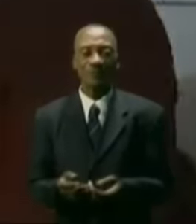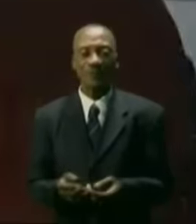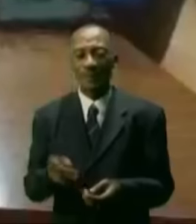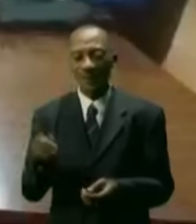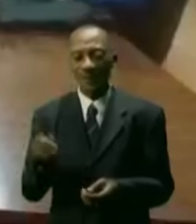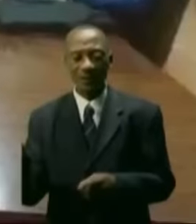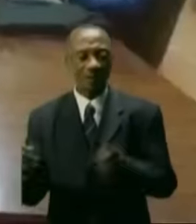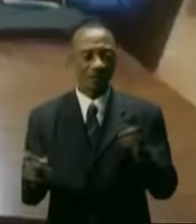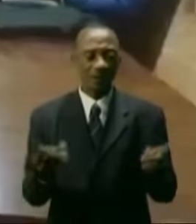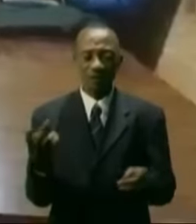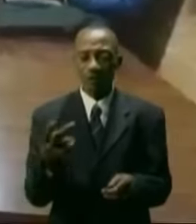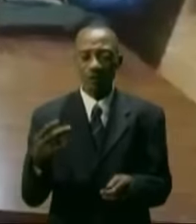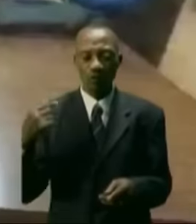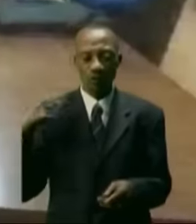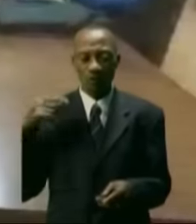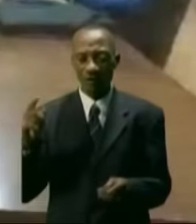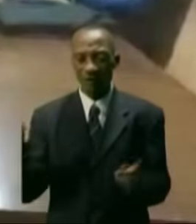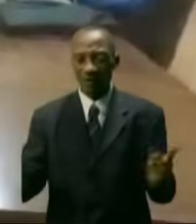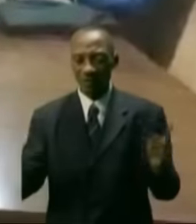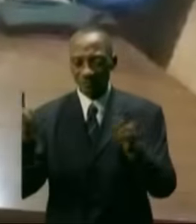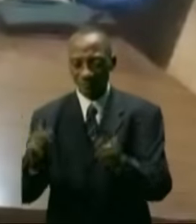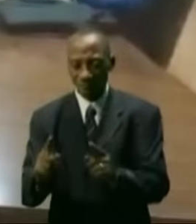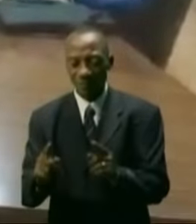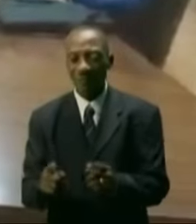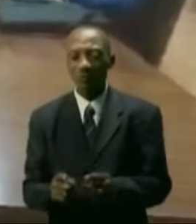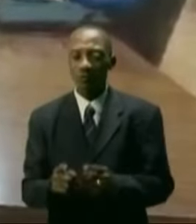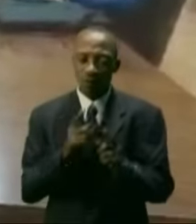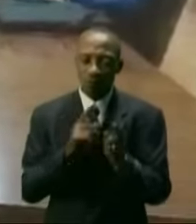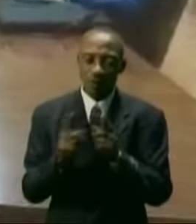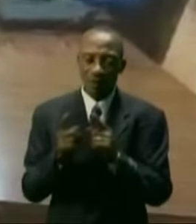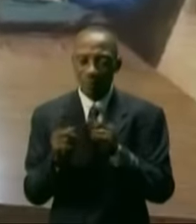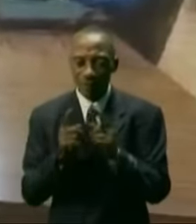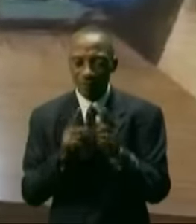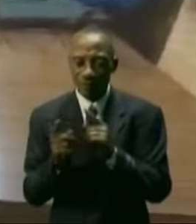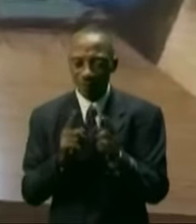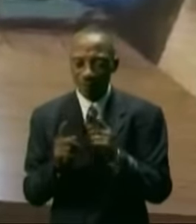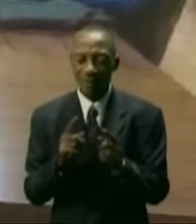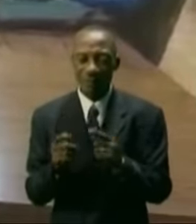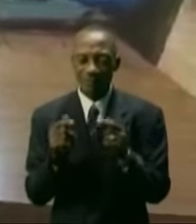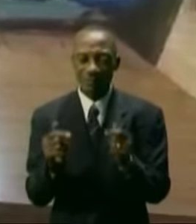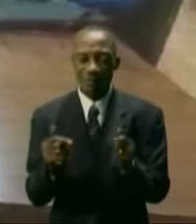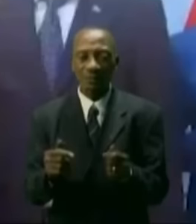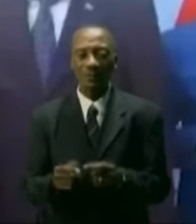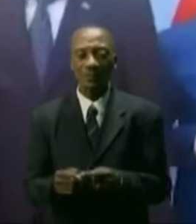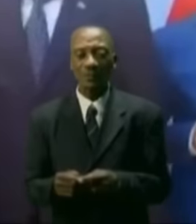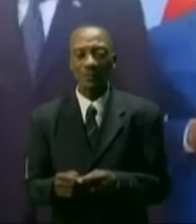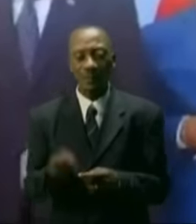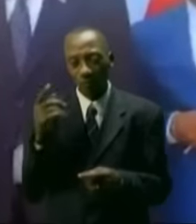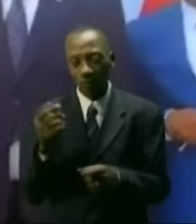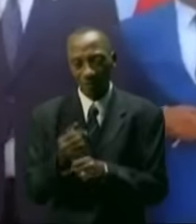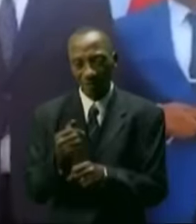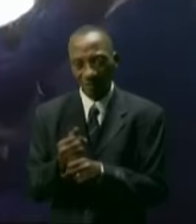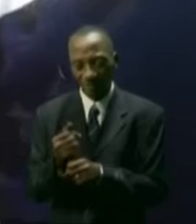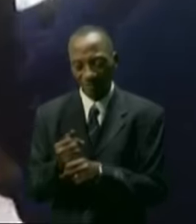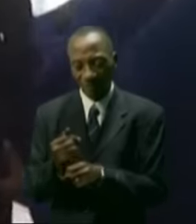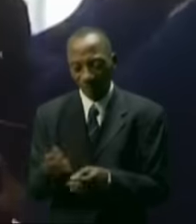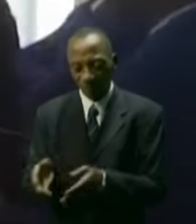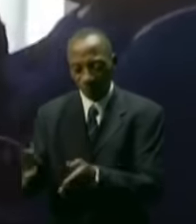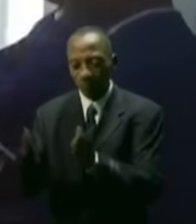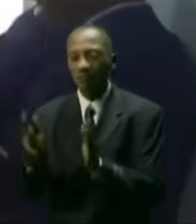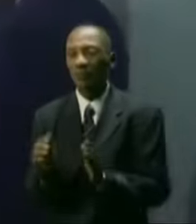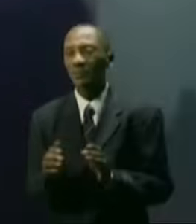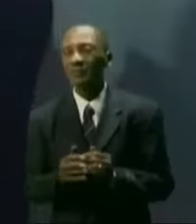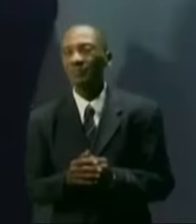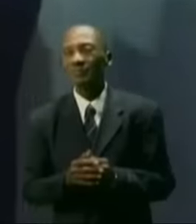régies financières sont arrivées à installer un centre opérationnel des données pour échanger des informations sur les contribuables.